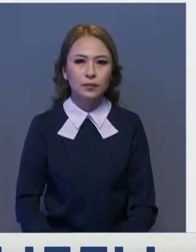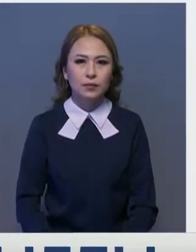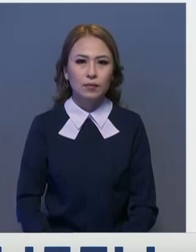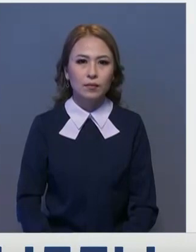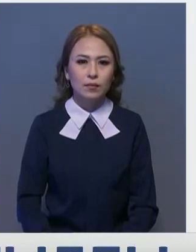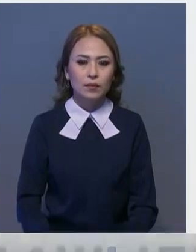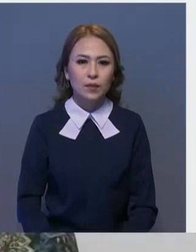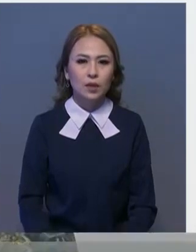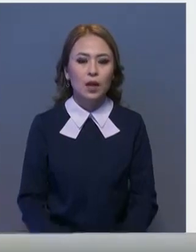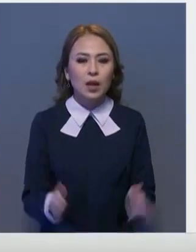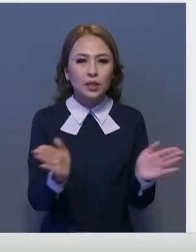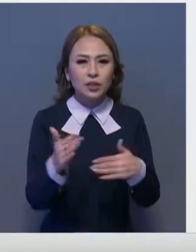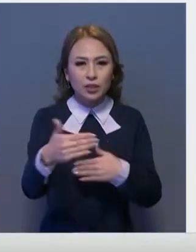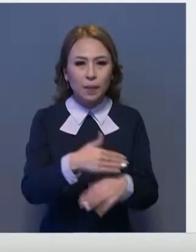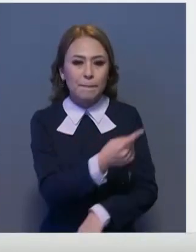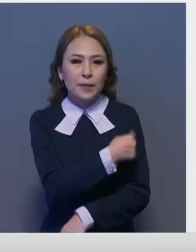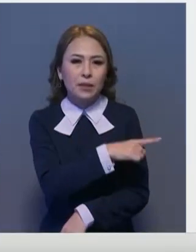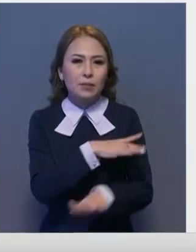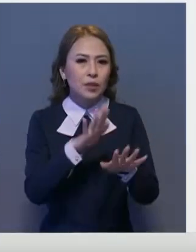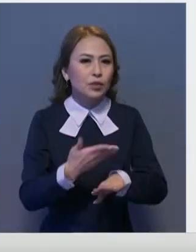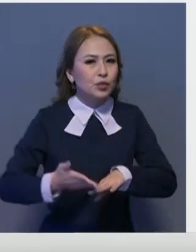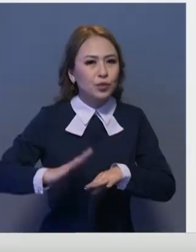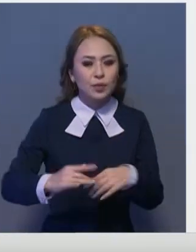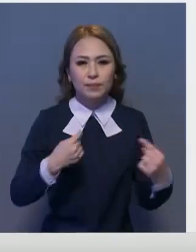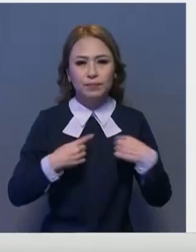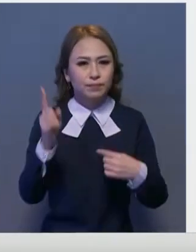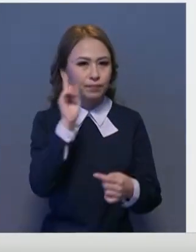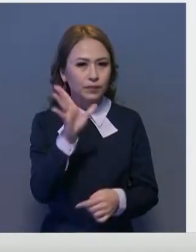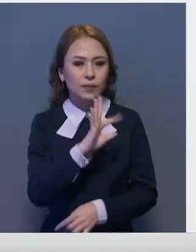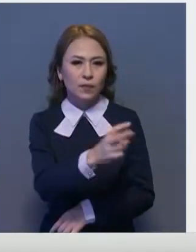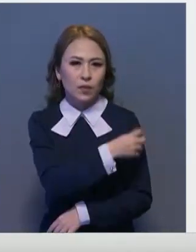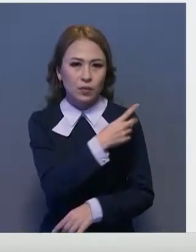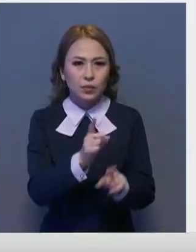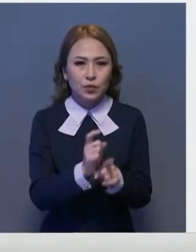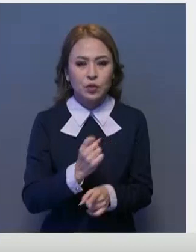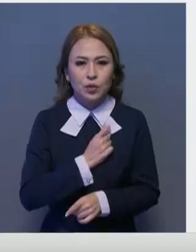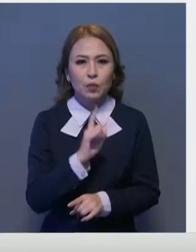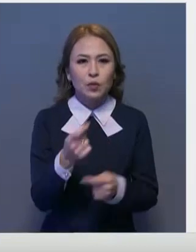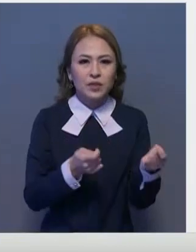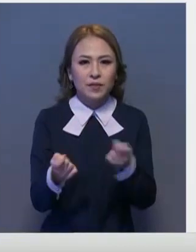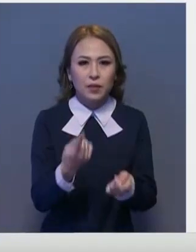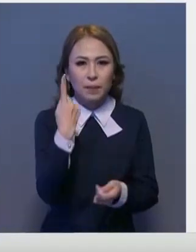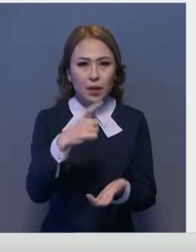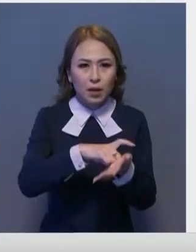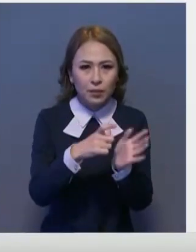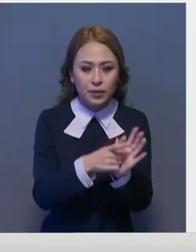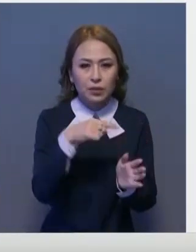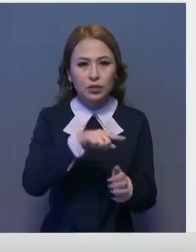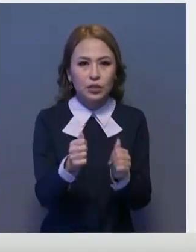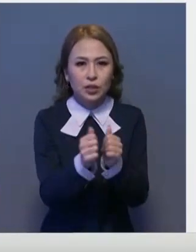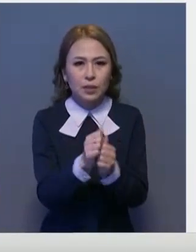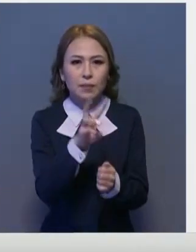Кішкене ғана медпунктта адамдар өте көп қиындық көрді. Дәрігерлерге де обал болды, өйткені заведующий бір кабинетте заведующий,